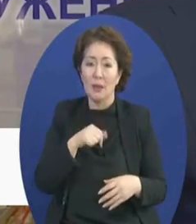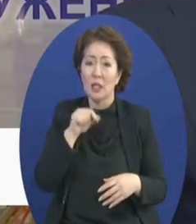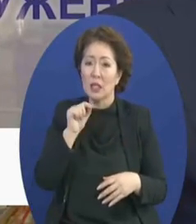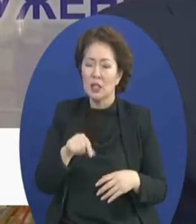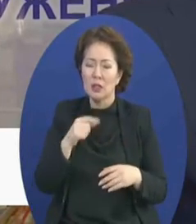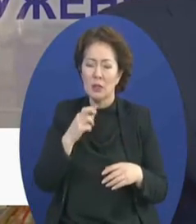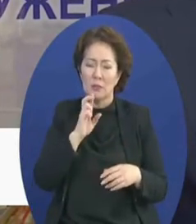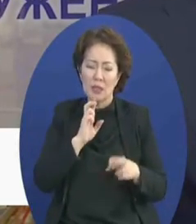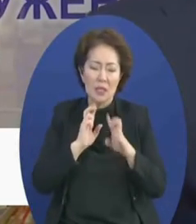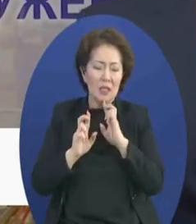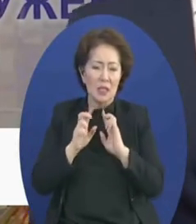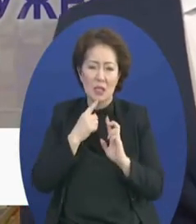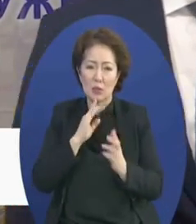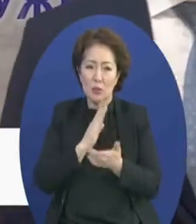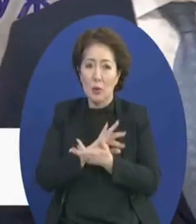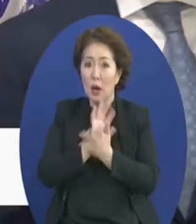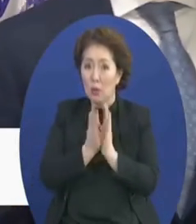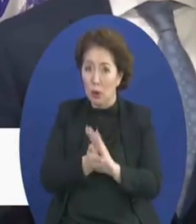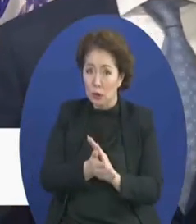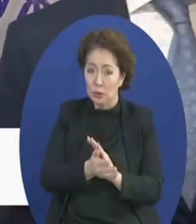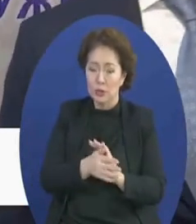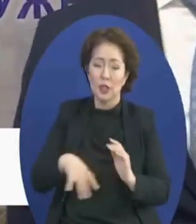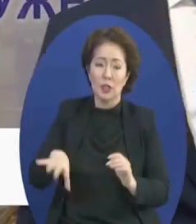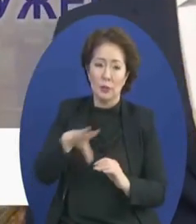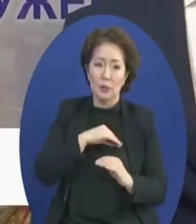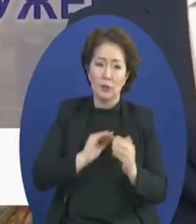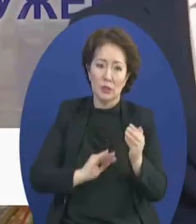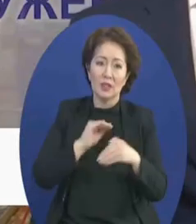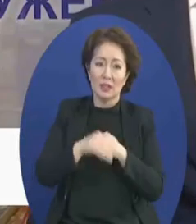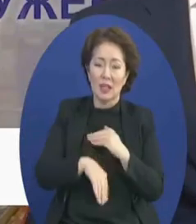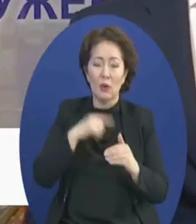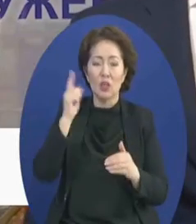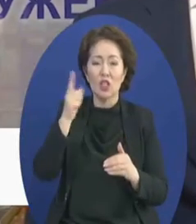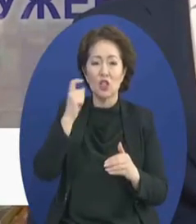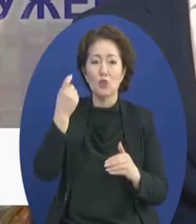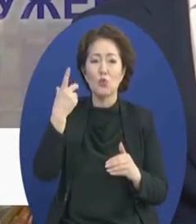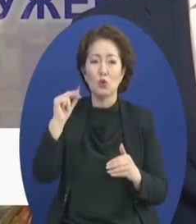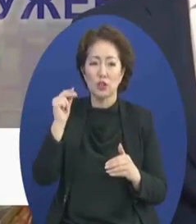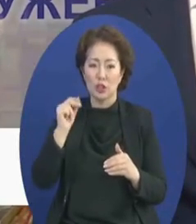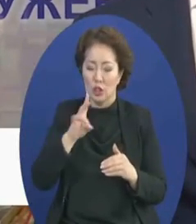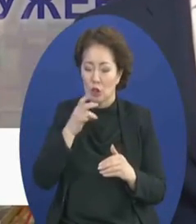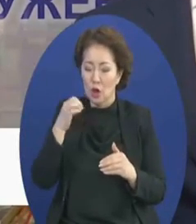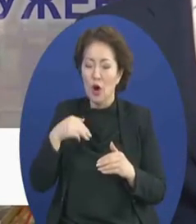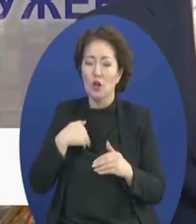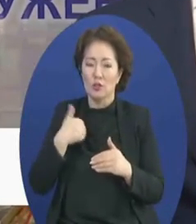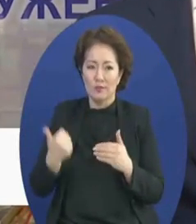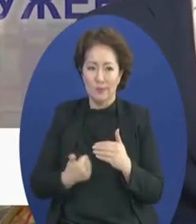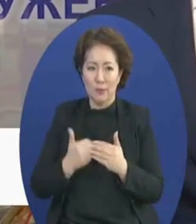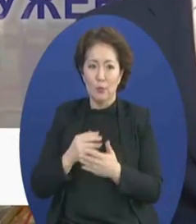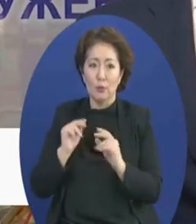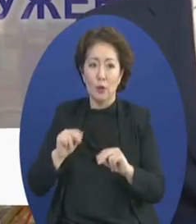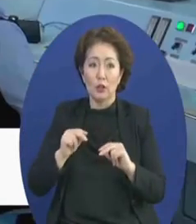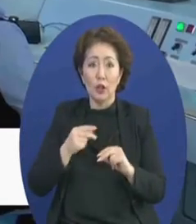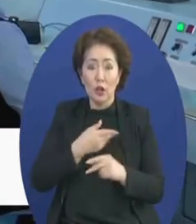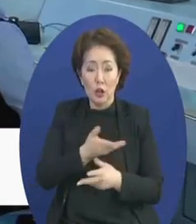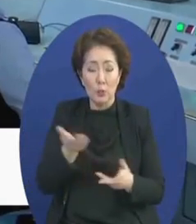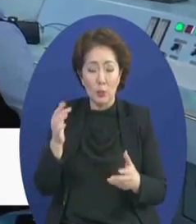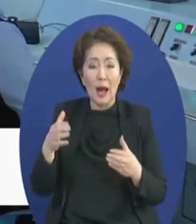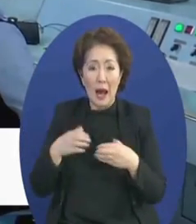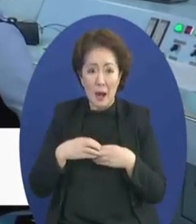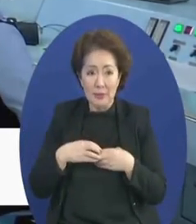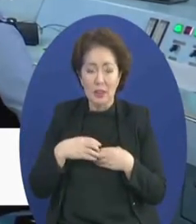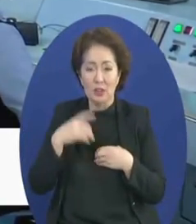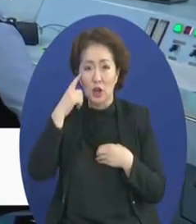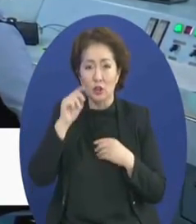хүндрэл бишээтэй нөхцөл байдлууд байгаа ч гэсэн бид үүнийг давах эрчим хүчний нөөц их сурвалжтай боллоо гэж одоо та бүхэн ойлгож байна. Монгол